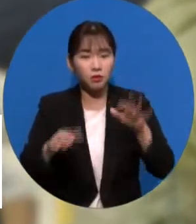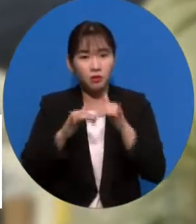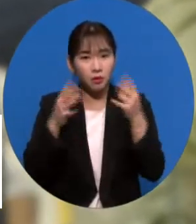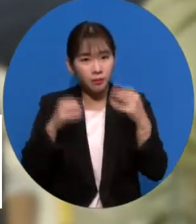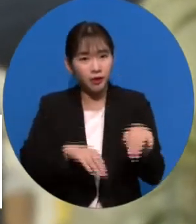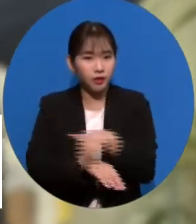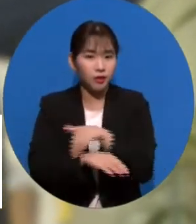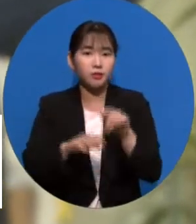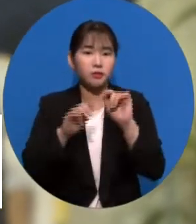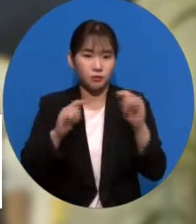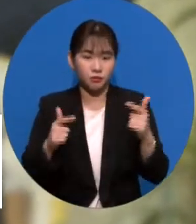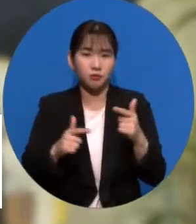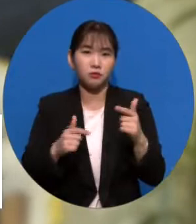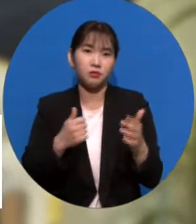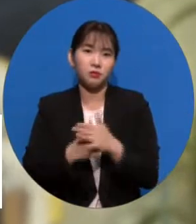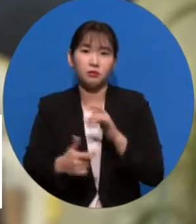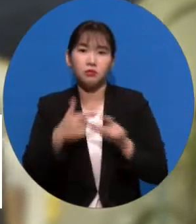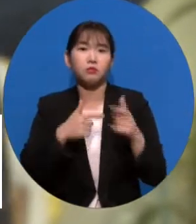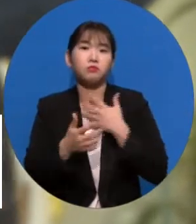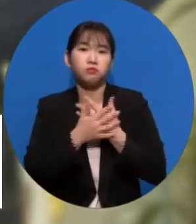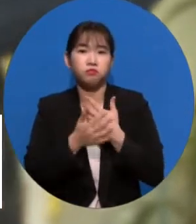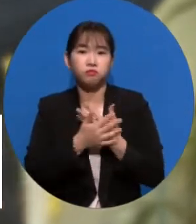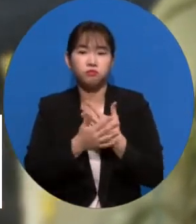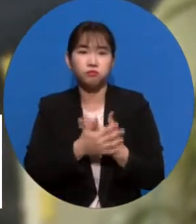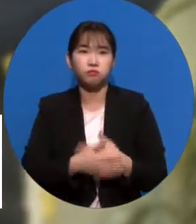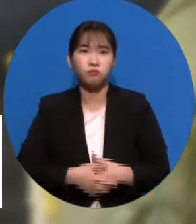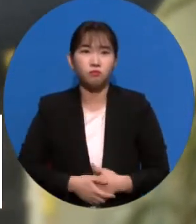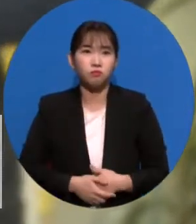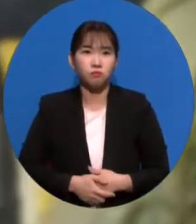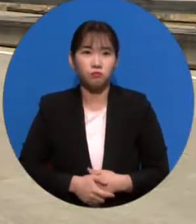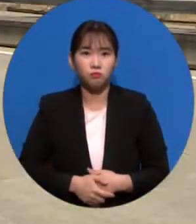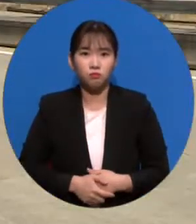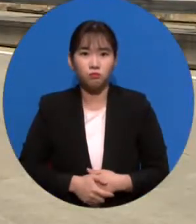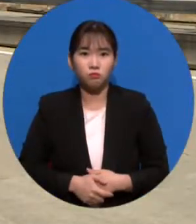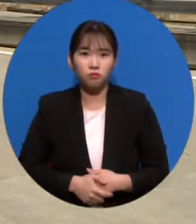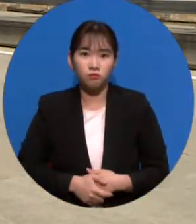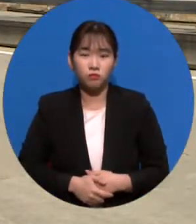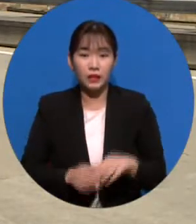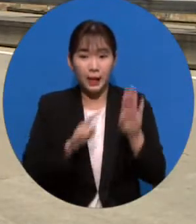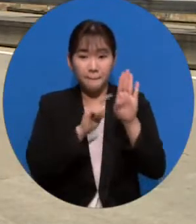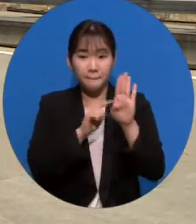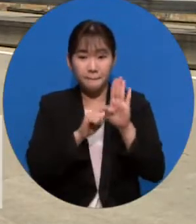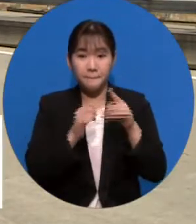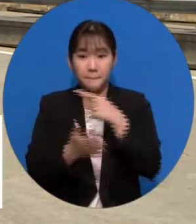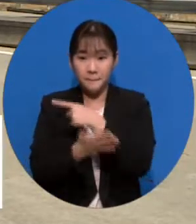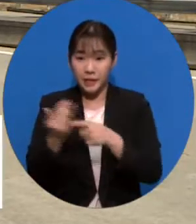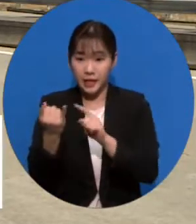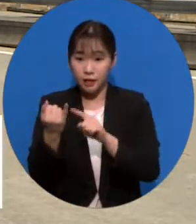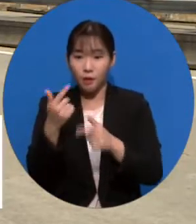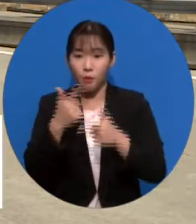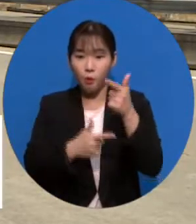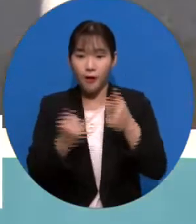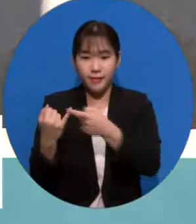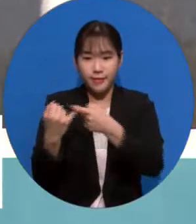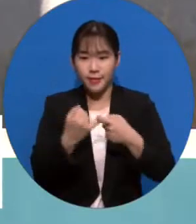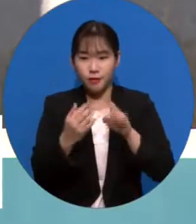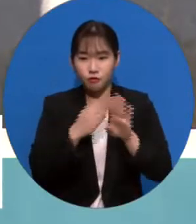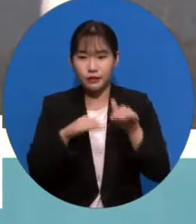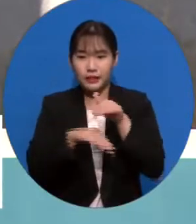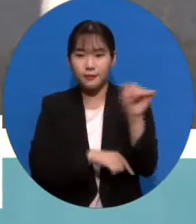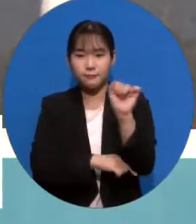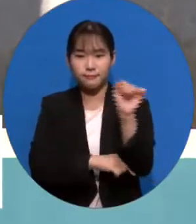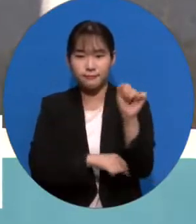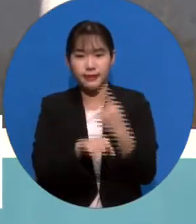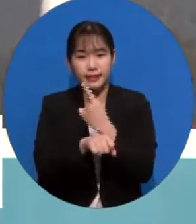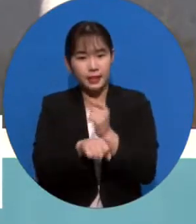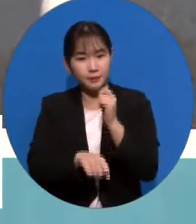사람들이 많이 요새는 다니지도 않고 그래서 불안하기도 하고. B씨는 피해 여성을 목포에서 납치한 뒤 차로